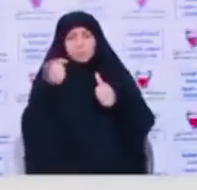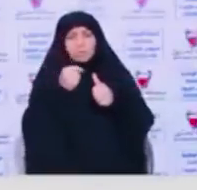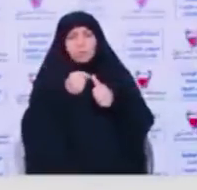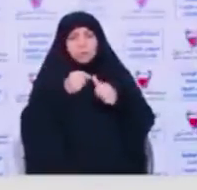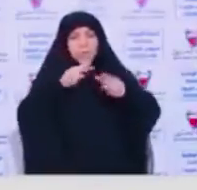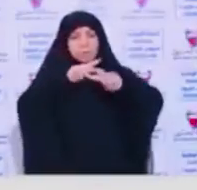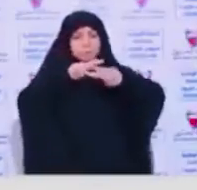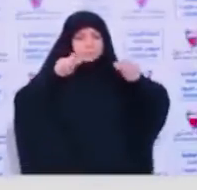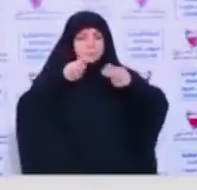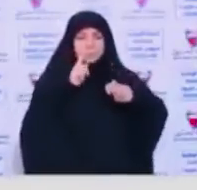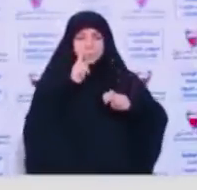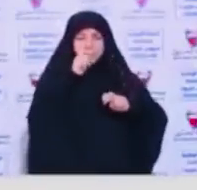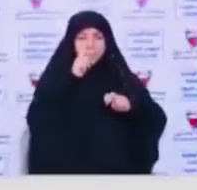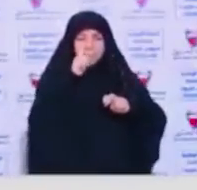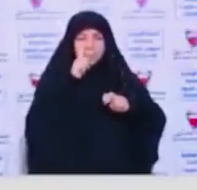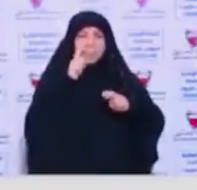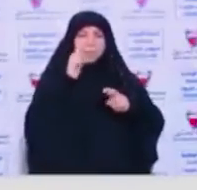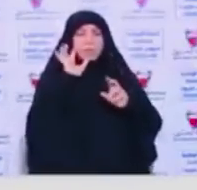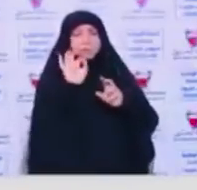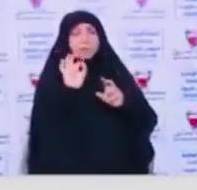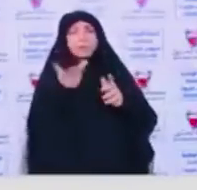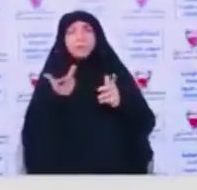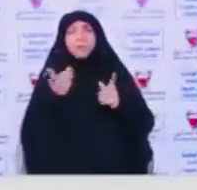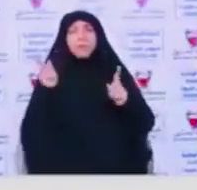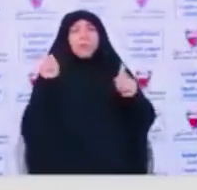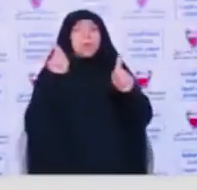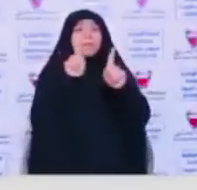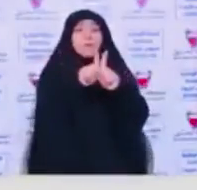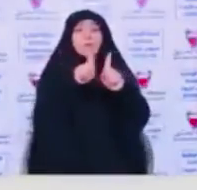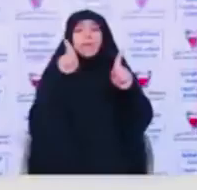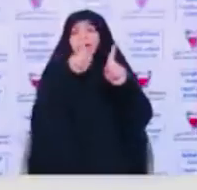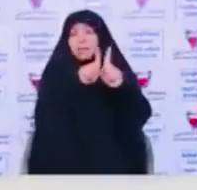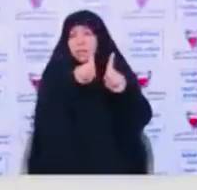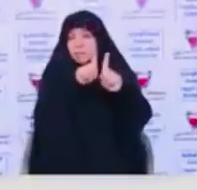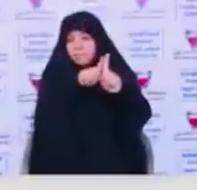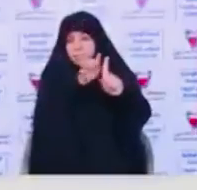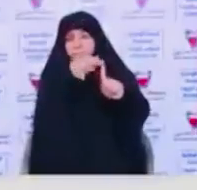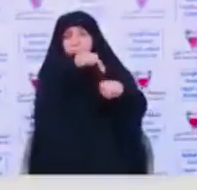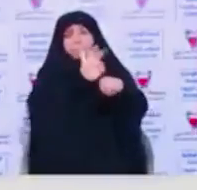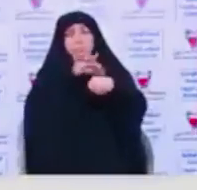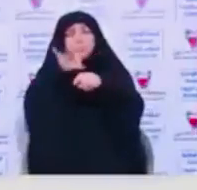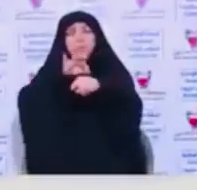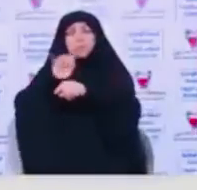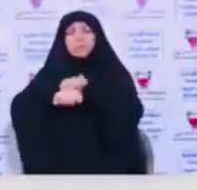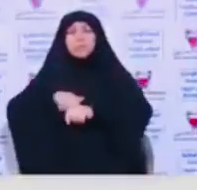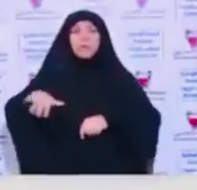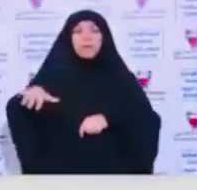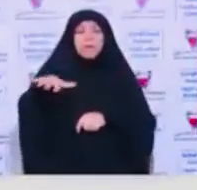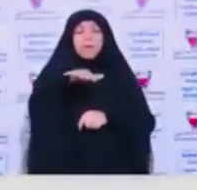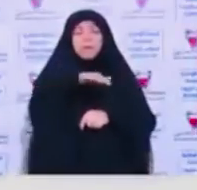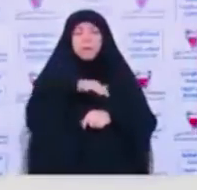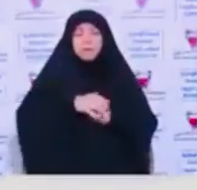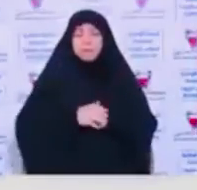بسبب زيادة عدد المخالطين أدت إلى زيادة الحالات القائمة.